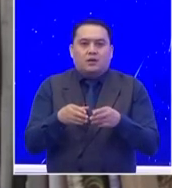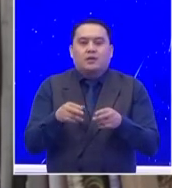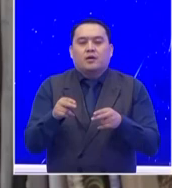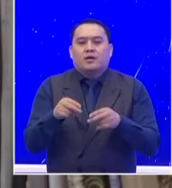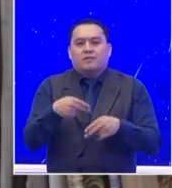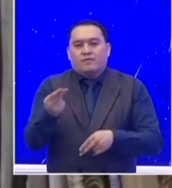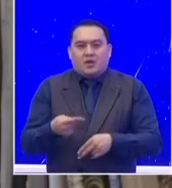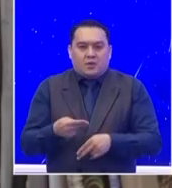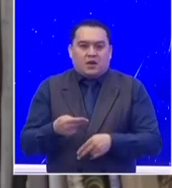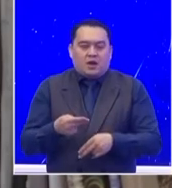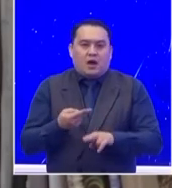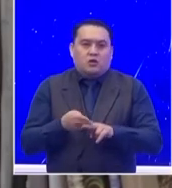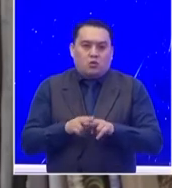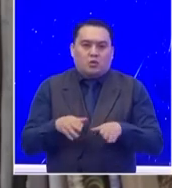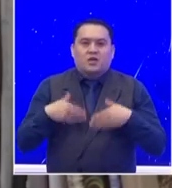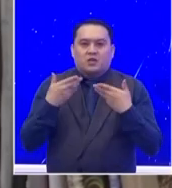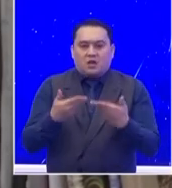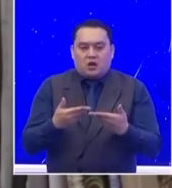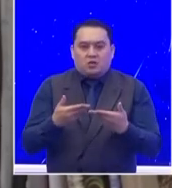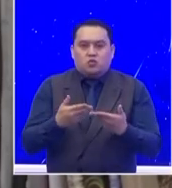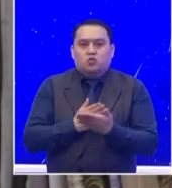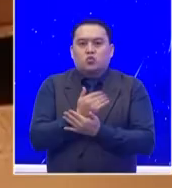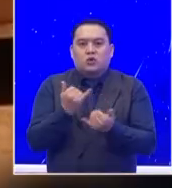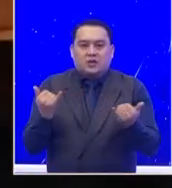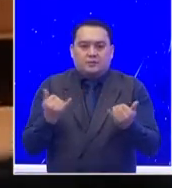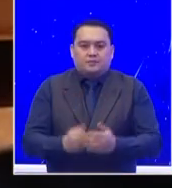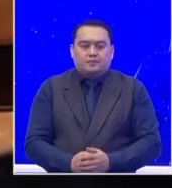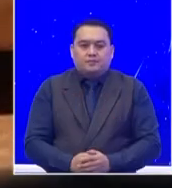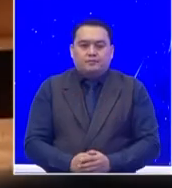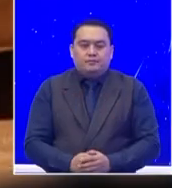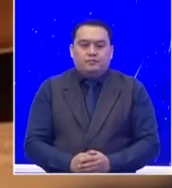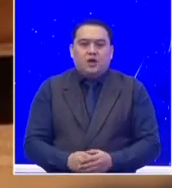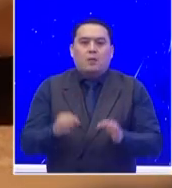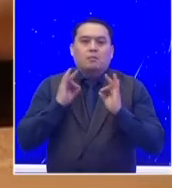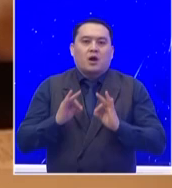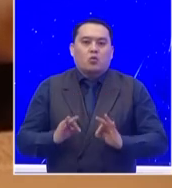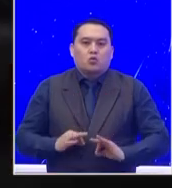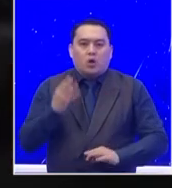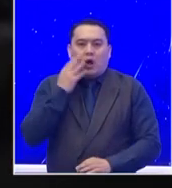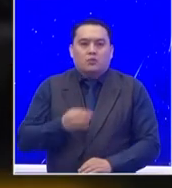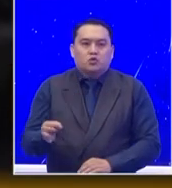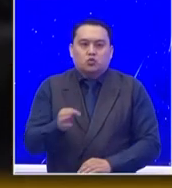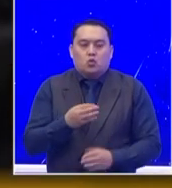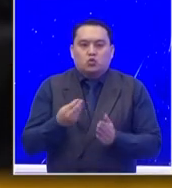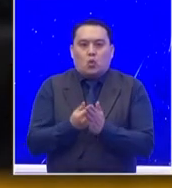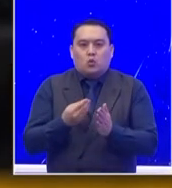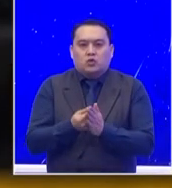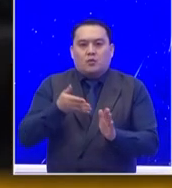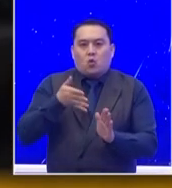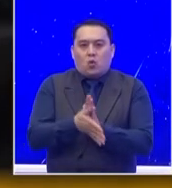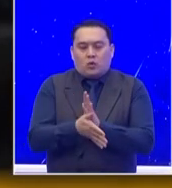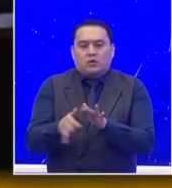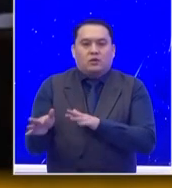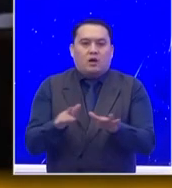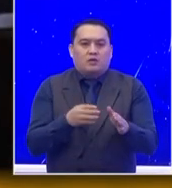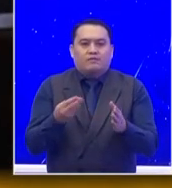о фирме, которая предлагает ему определенные услуги. По данным прокуратуры Алматинской области, сумма ущерба, нанесенного от